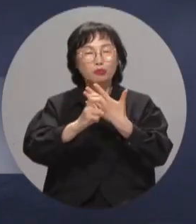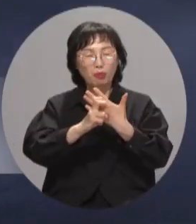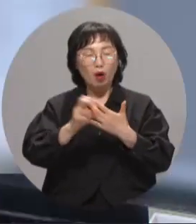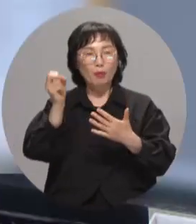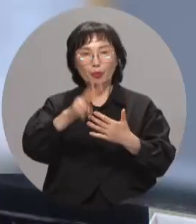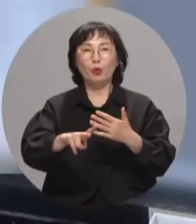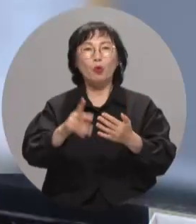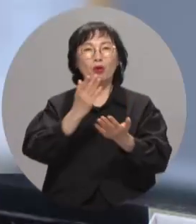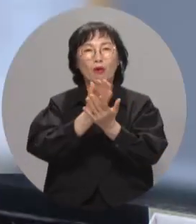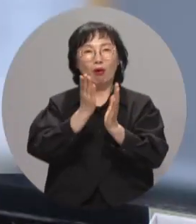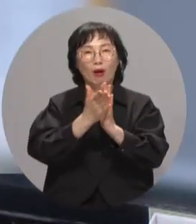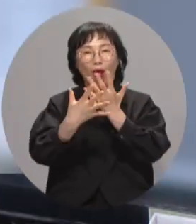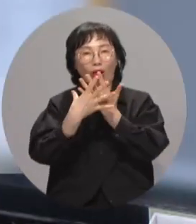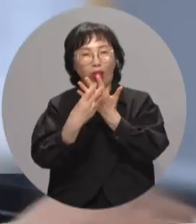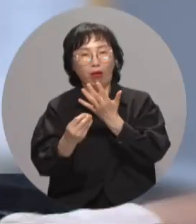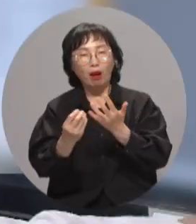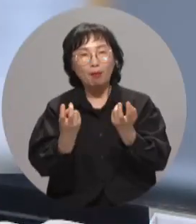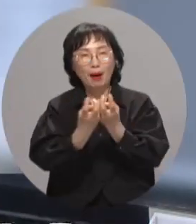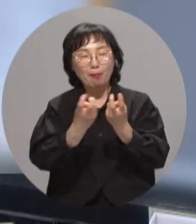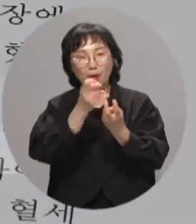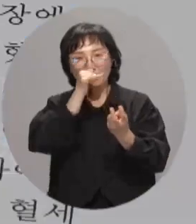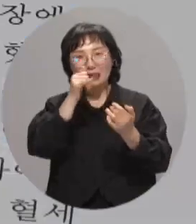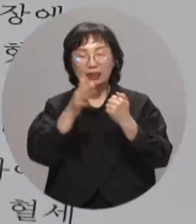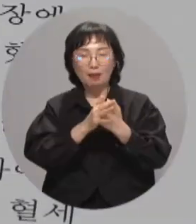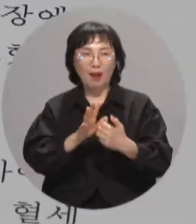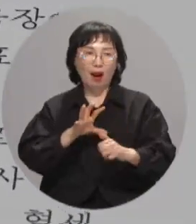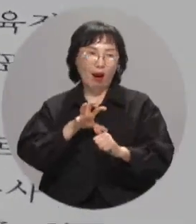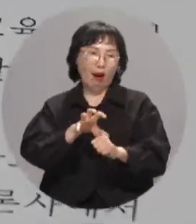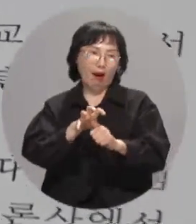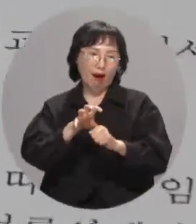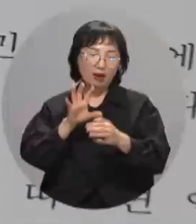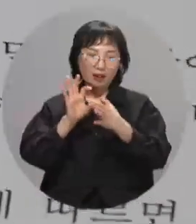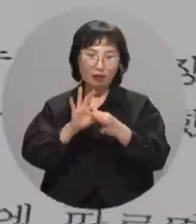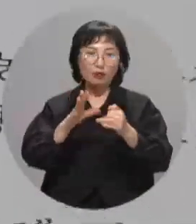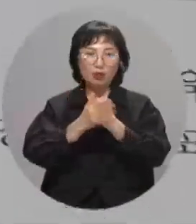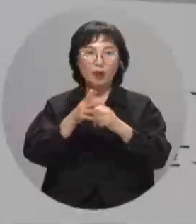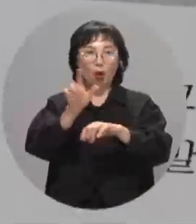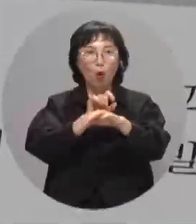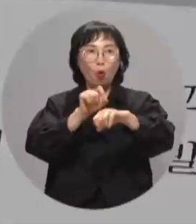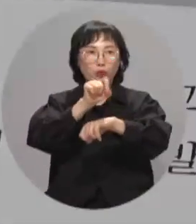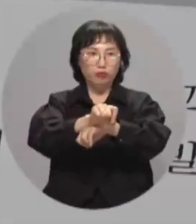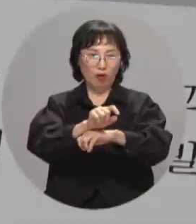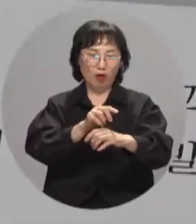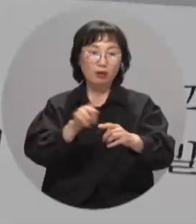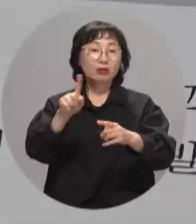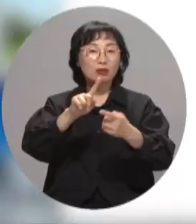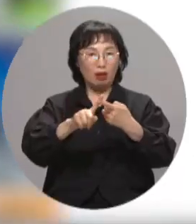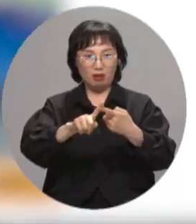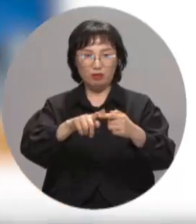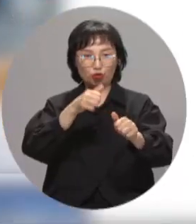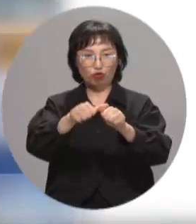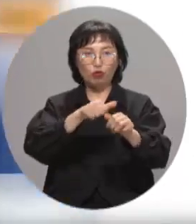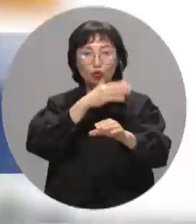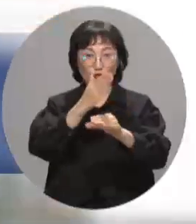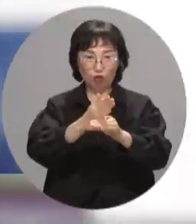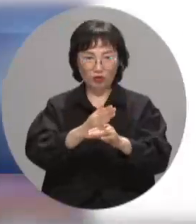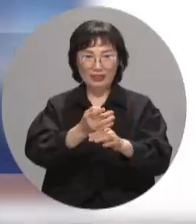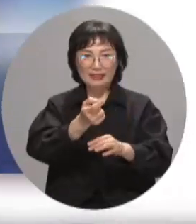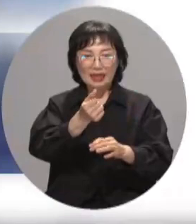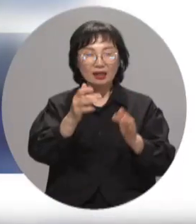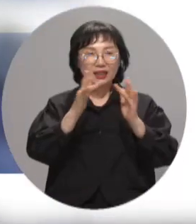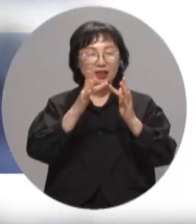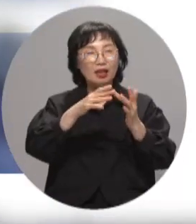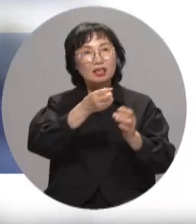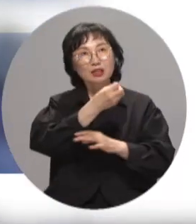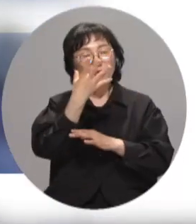넘나드는 다양한 방식으로 광고비 압박이 계속되고 있다고 공무원들은 지적합니다 작은 인터넷 신문이다 하더라도